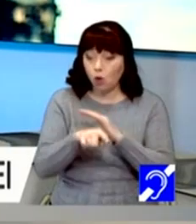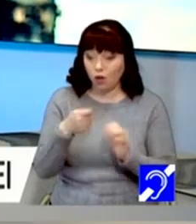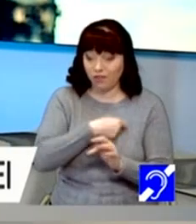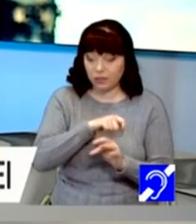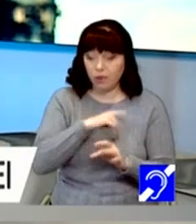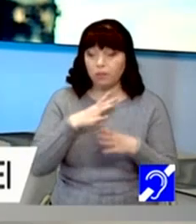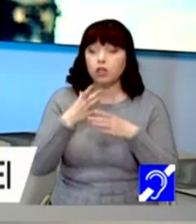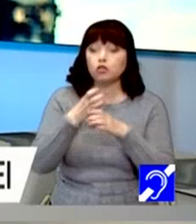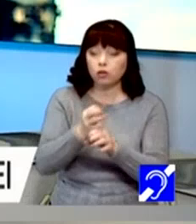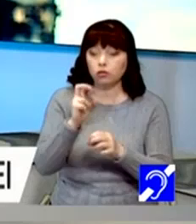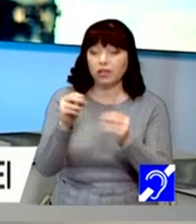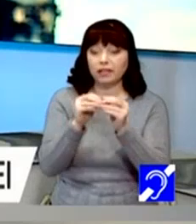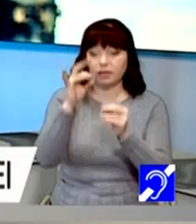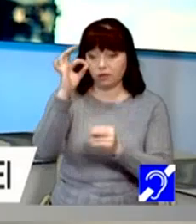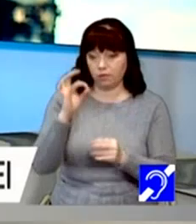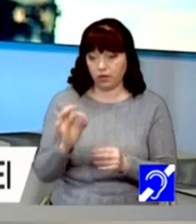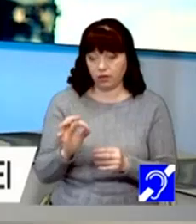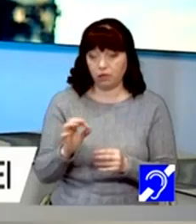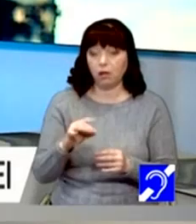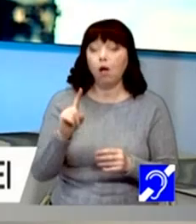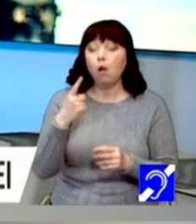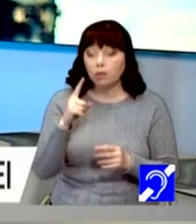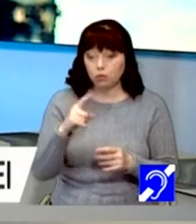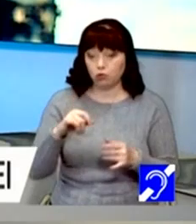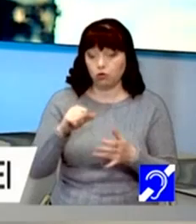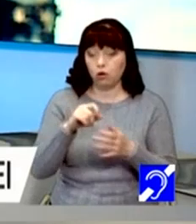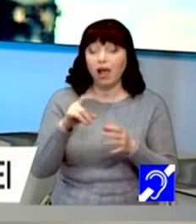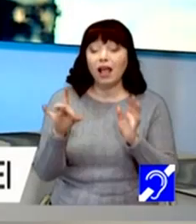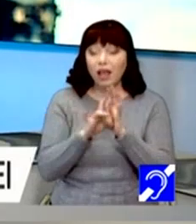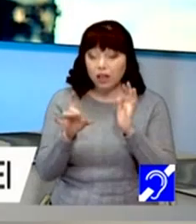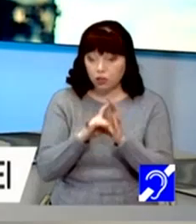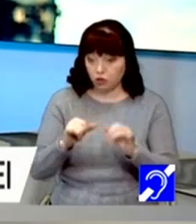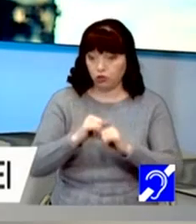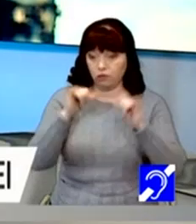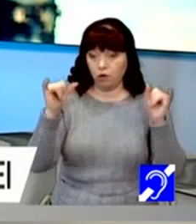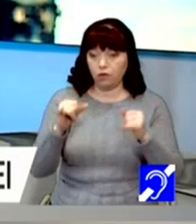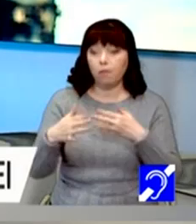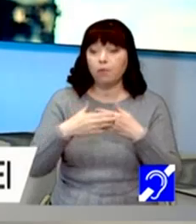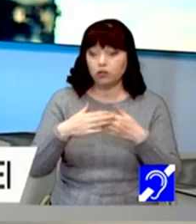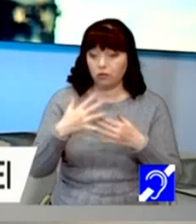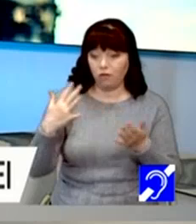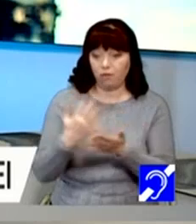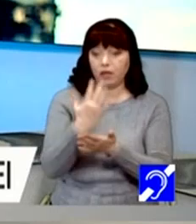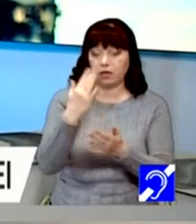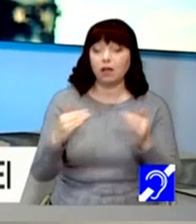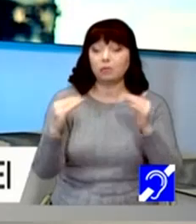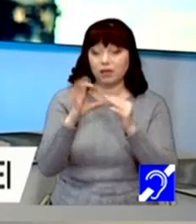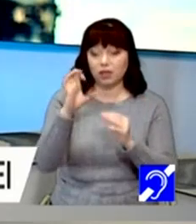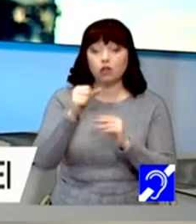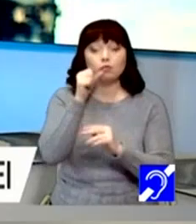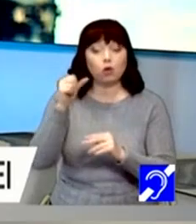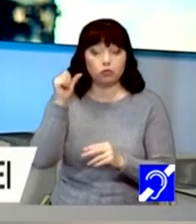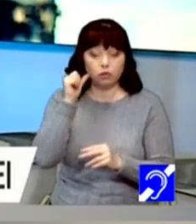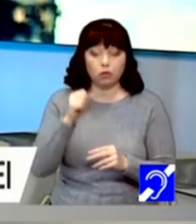a fost tradus în medie cu 10% În condițiile în care factura la energie se mărite de aproape cinci ori comparativ cu Anul trecut